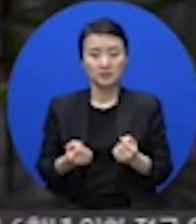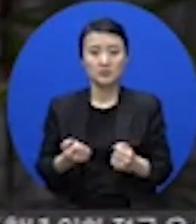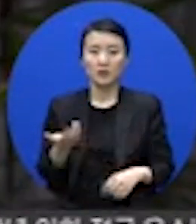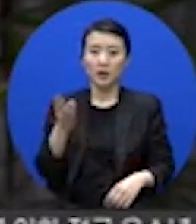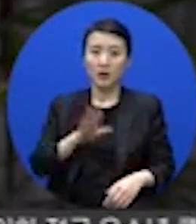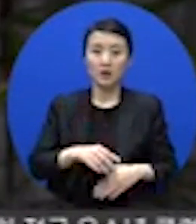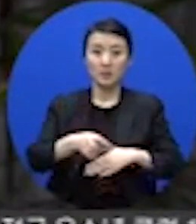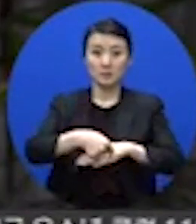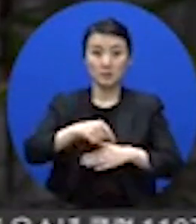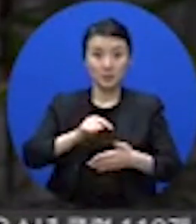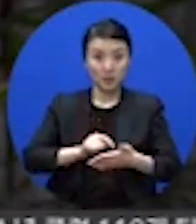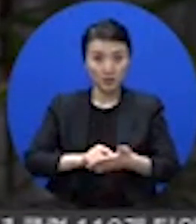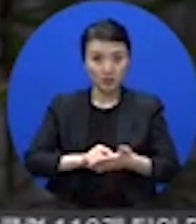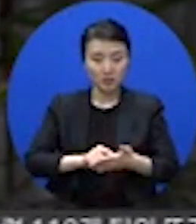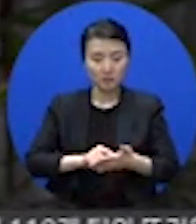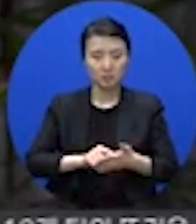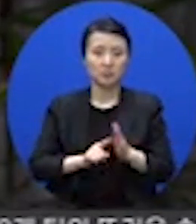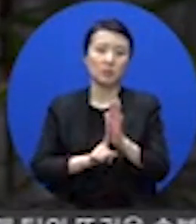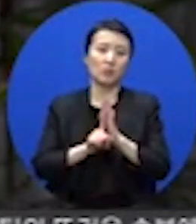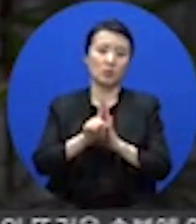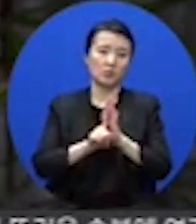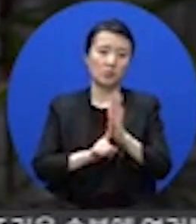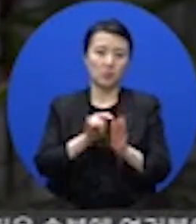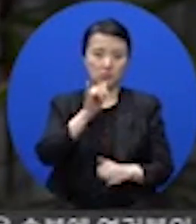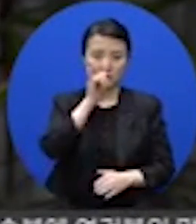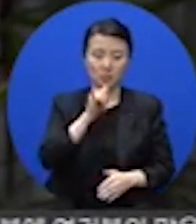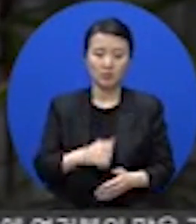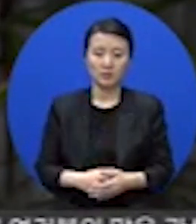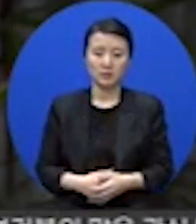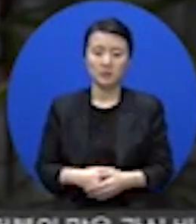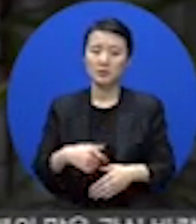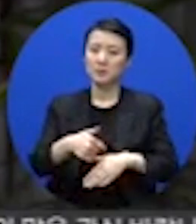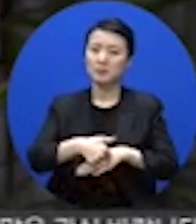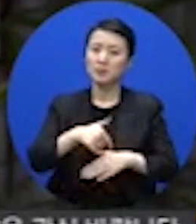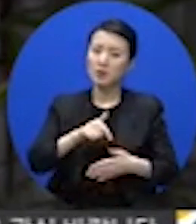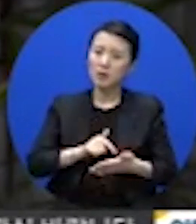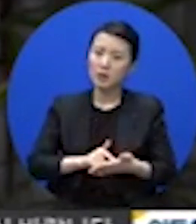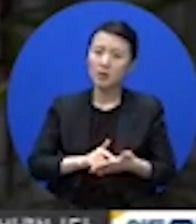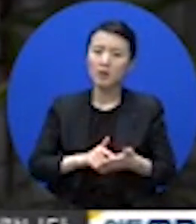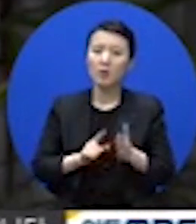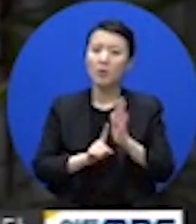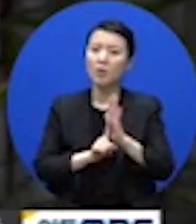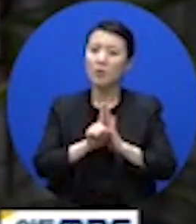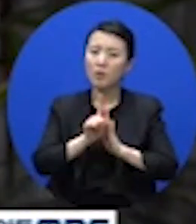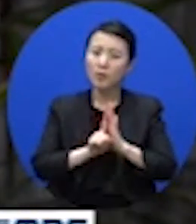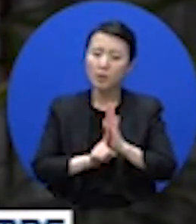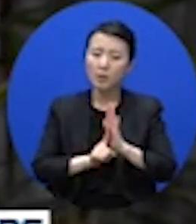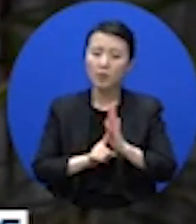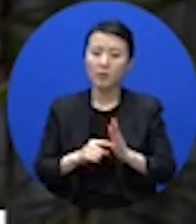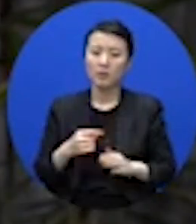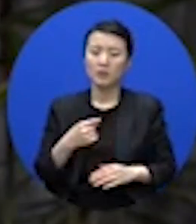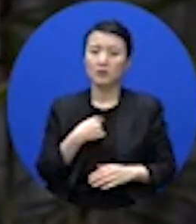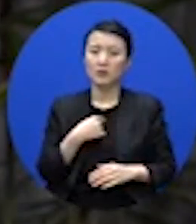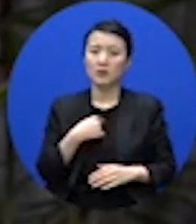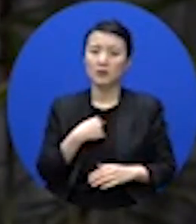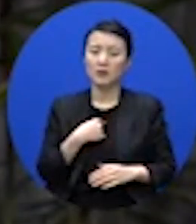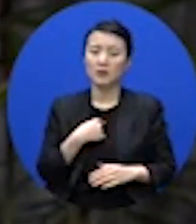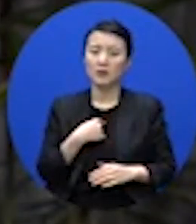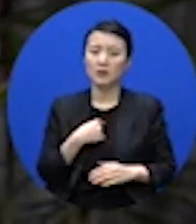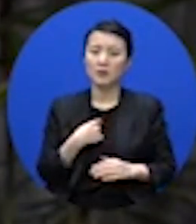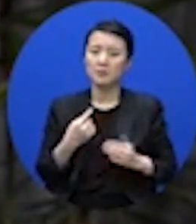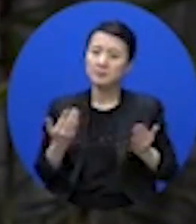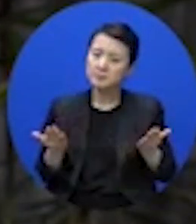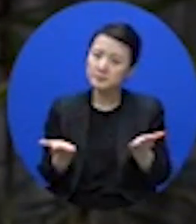마음에도 온도가 있답니다. 네. 그러면 우리 마음이 그 온도가 나한테 가장 맞는